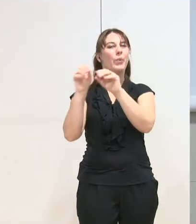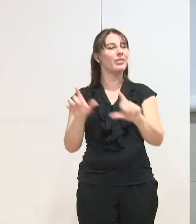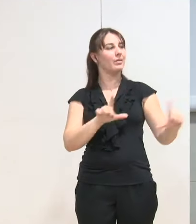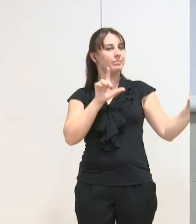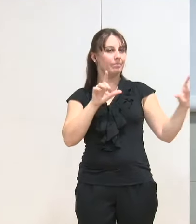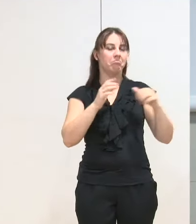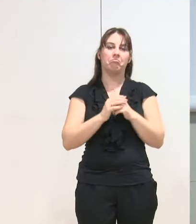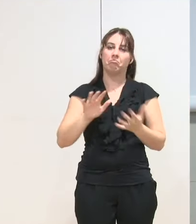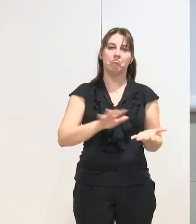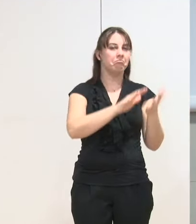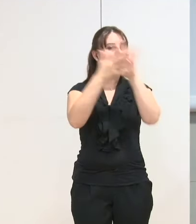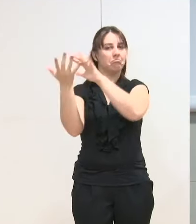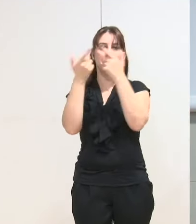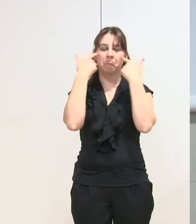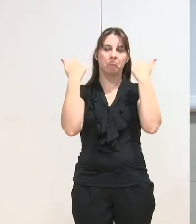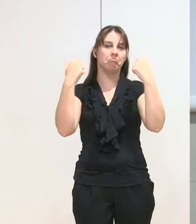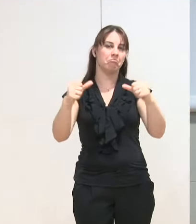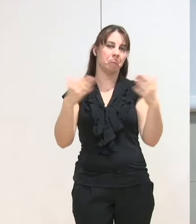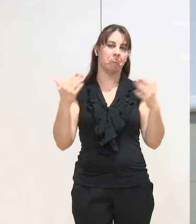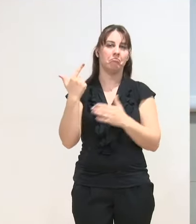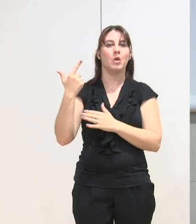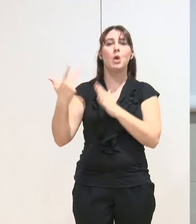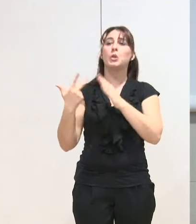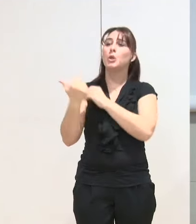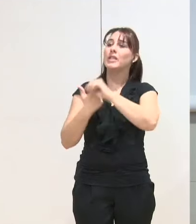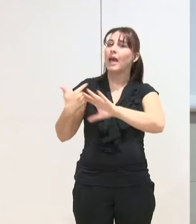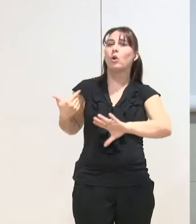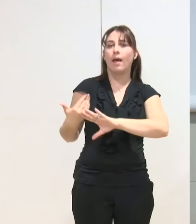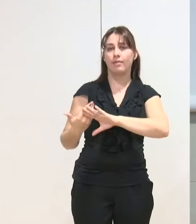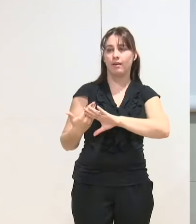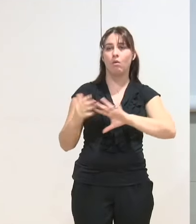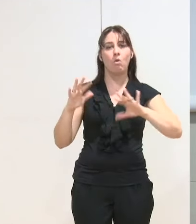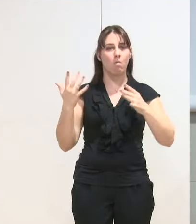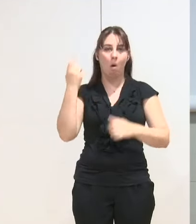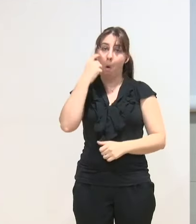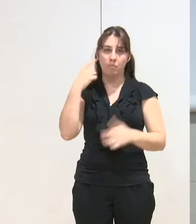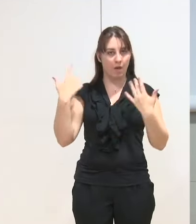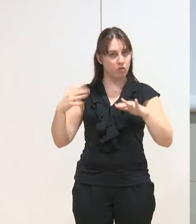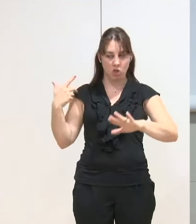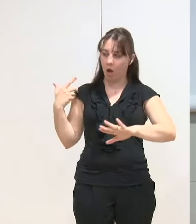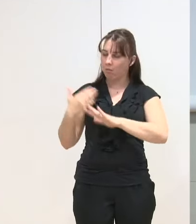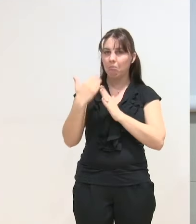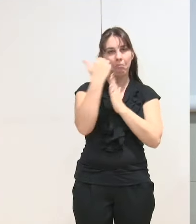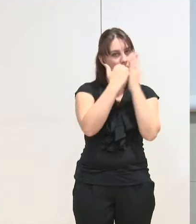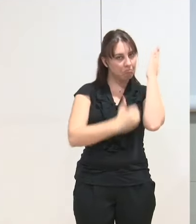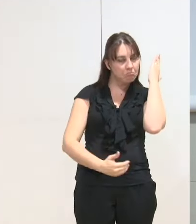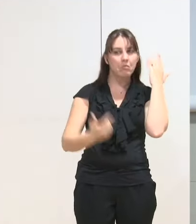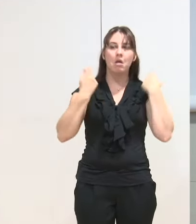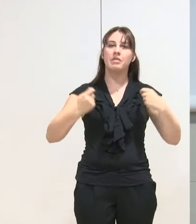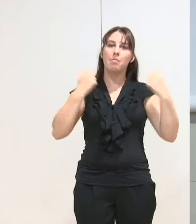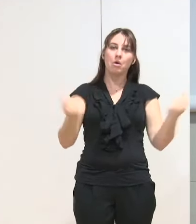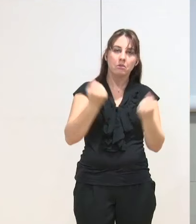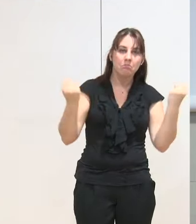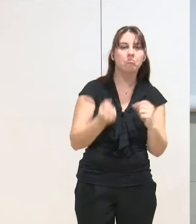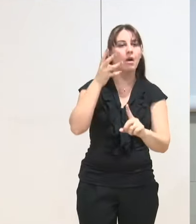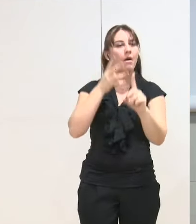évolutions claires mises en œuvre sur les 2/ers de l'exercice sont déjà observables dépens de communication frais de